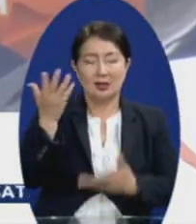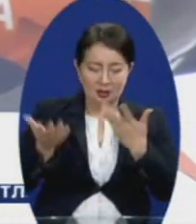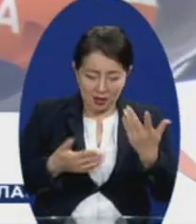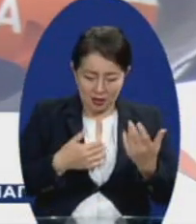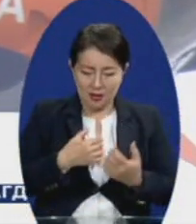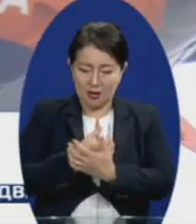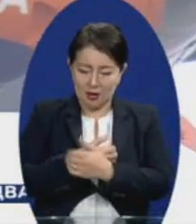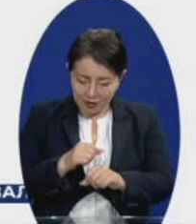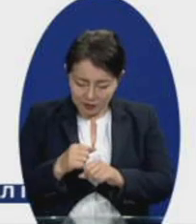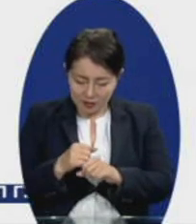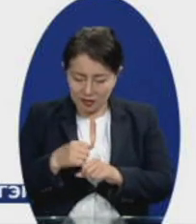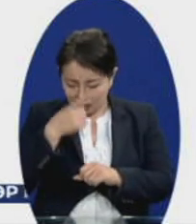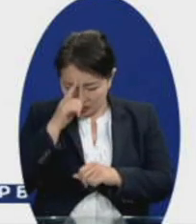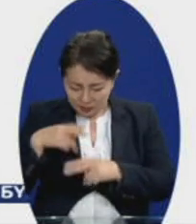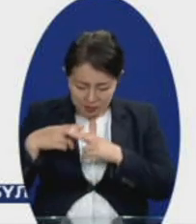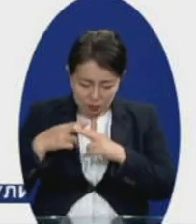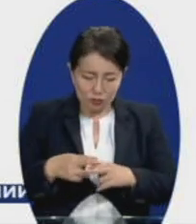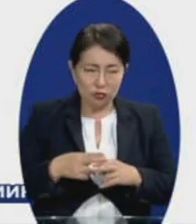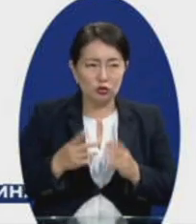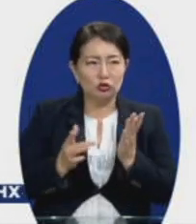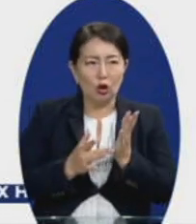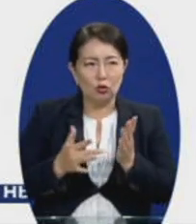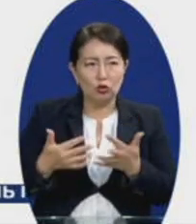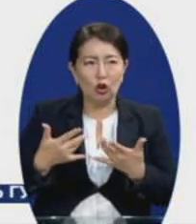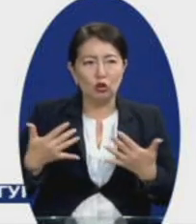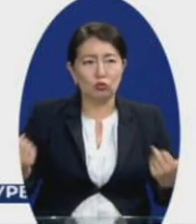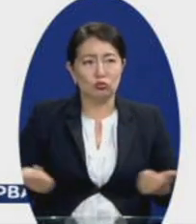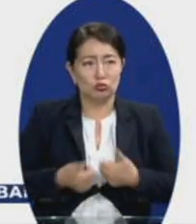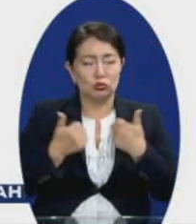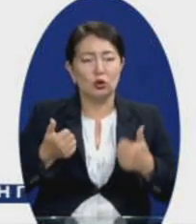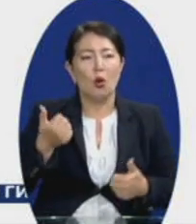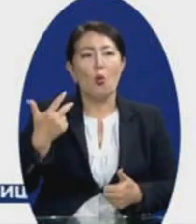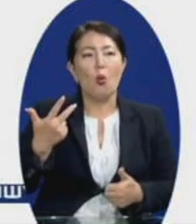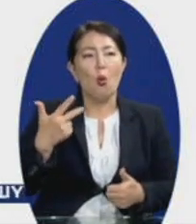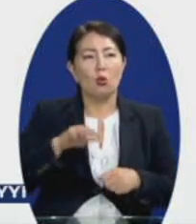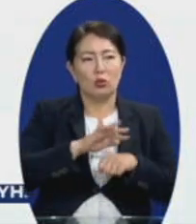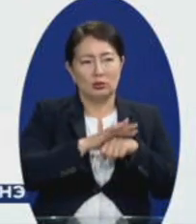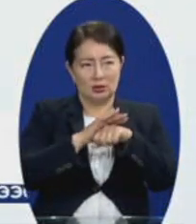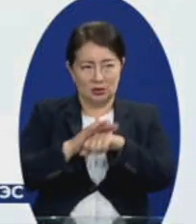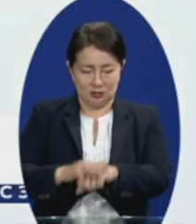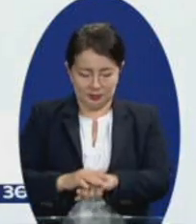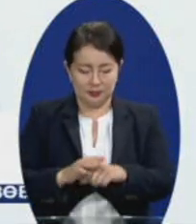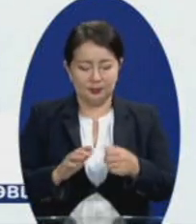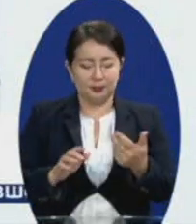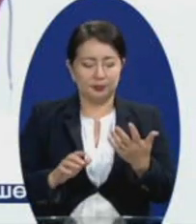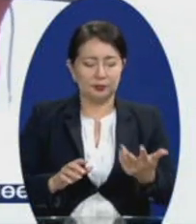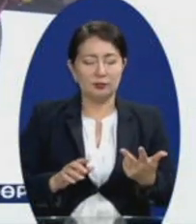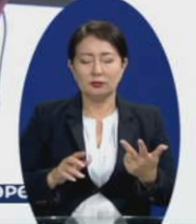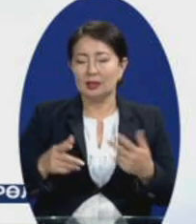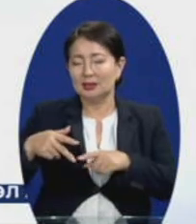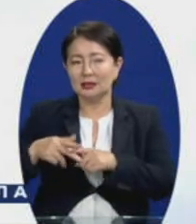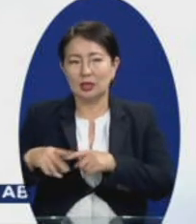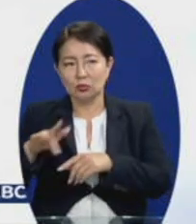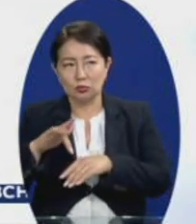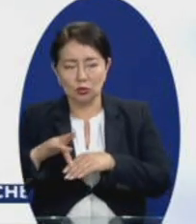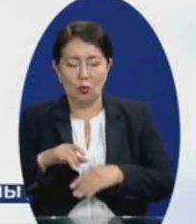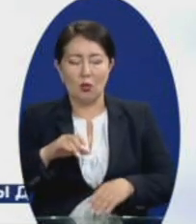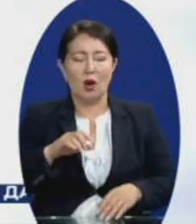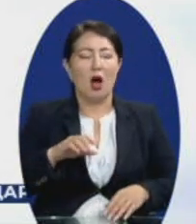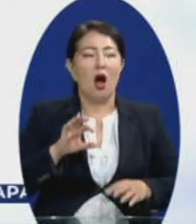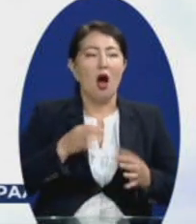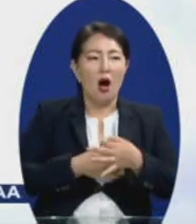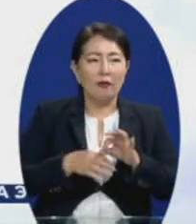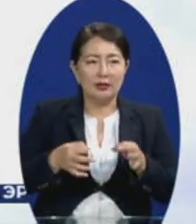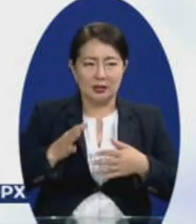яаралтай тусламж үзүүлэх ажиллагаанд зориулн тоноглогдсон 3-1 нисдэг тэрэг болон засвар үйлчилгээний төв, ангар обс бүхий ангийн